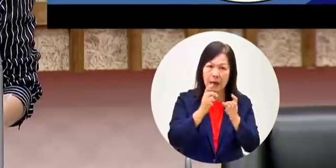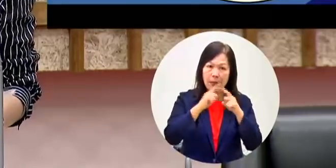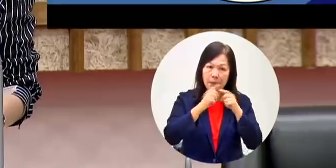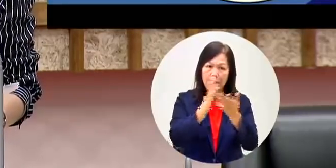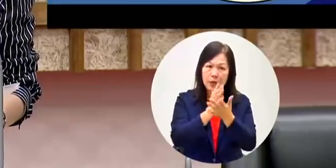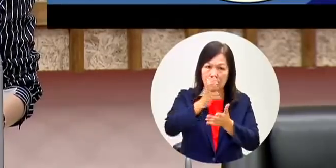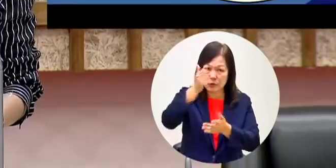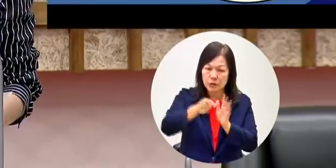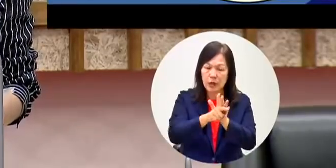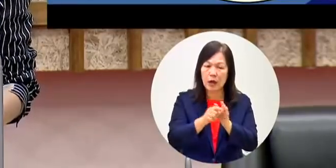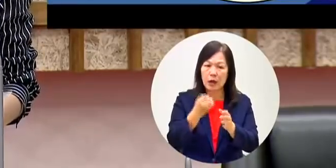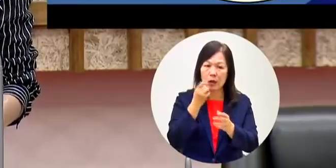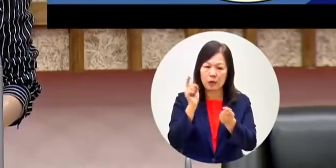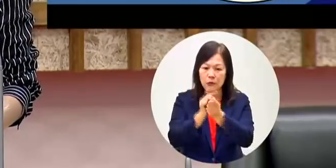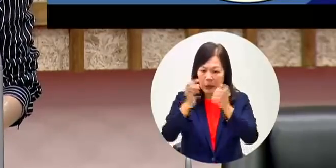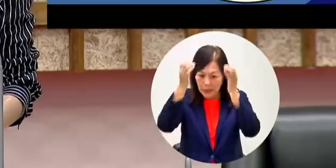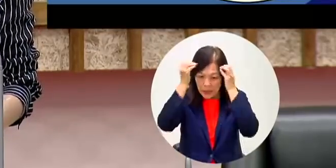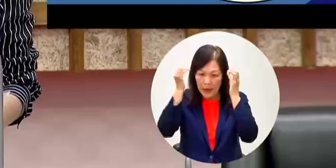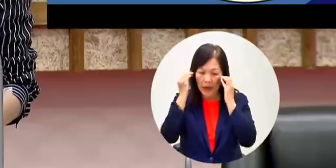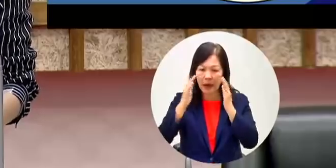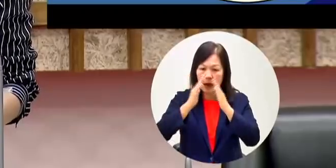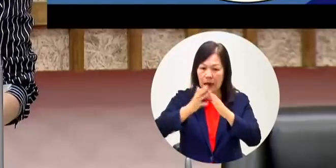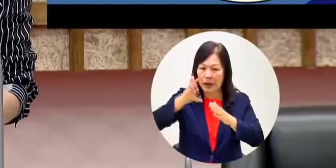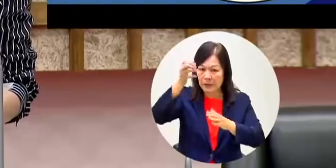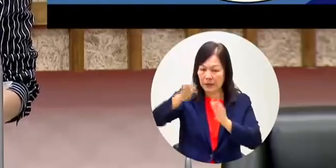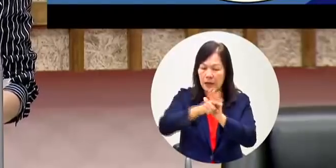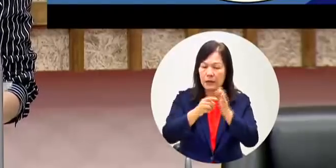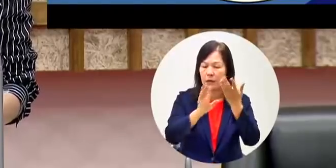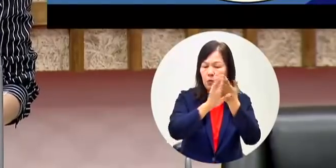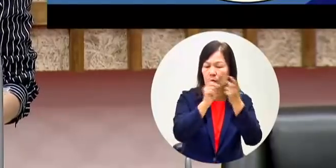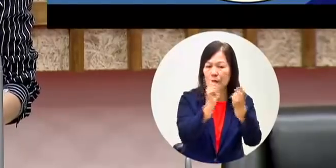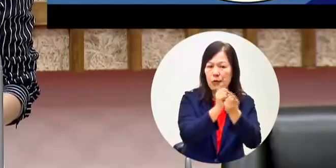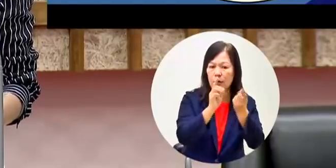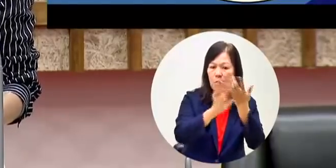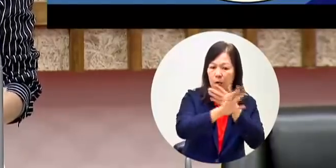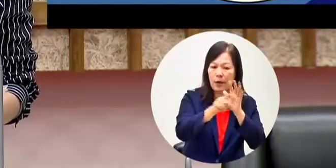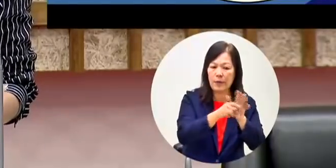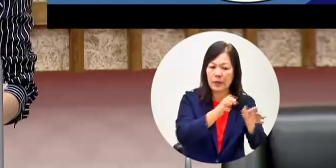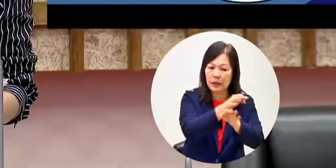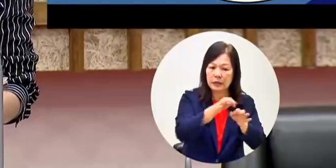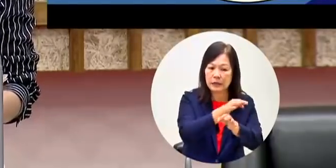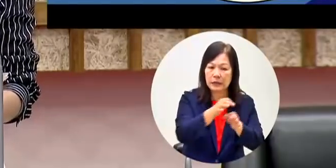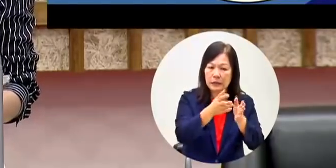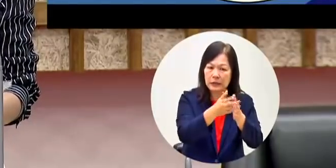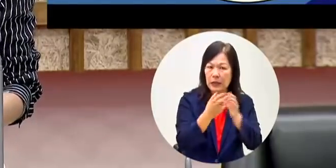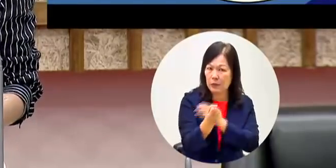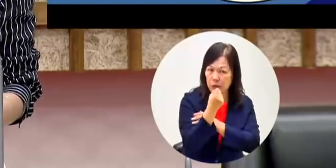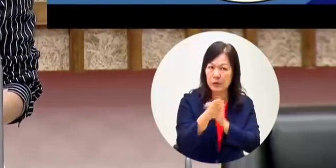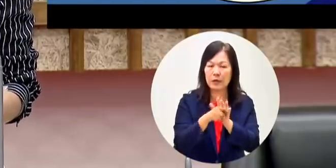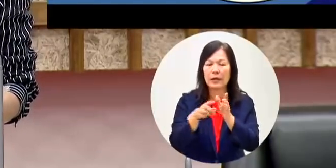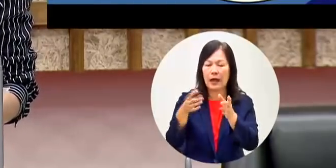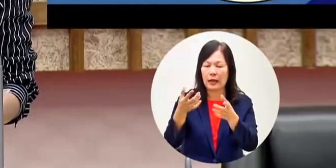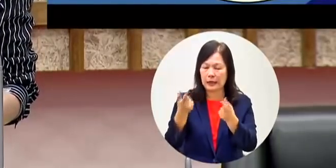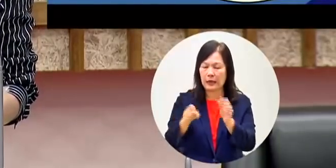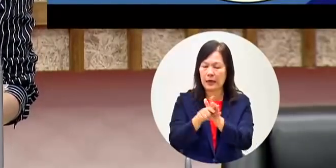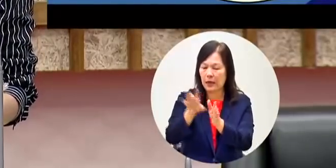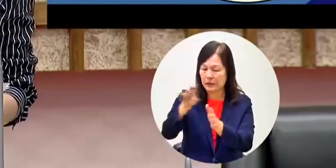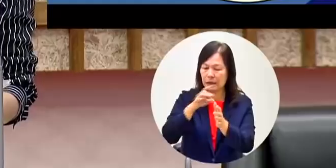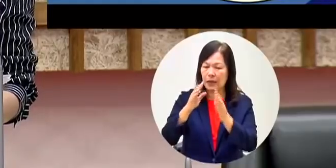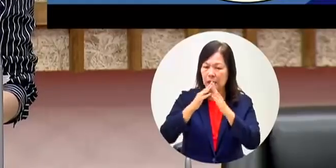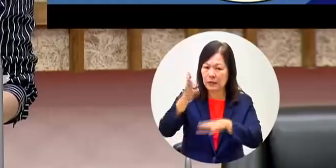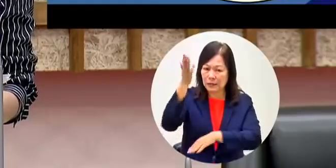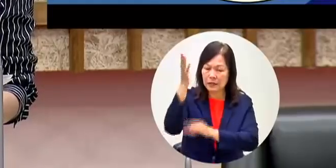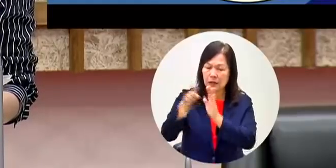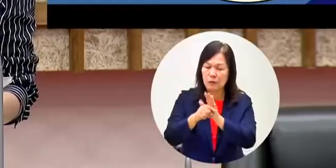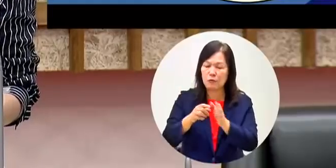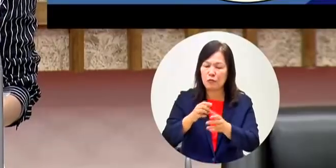拼经济的时候哈，人也要借重哈，你过去你伫个起建户丰富的一个经验呢，全心的